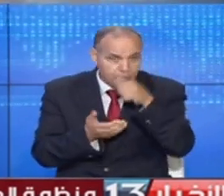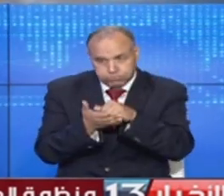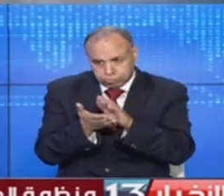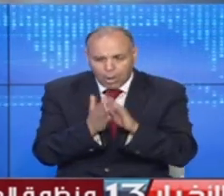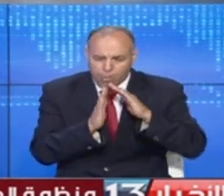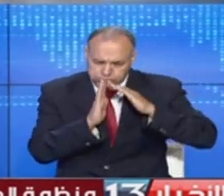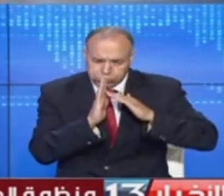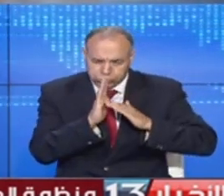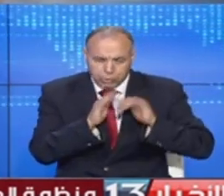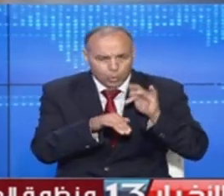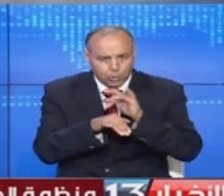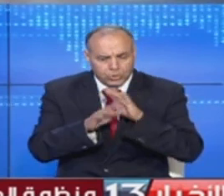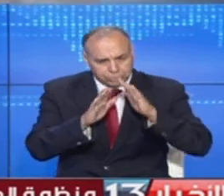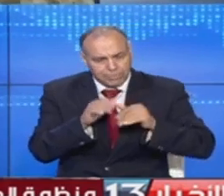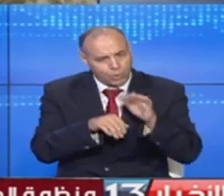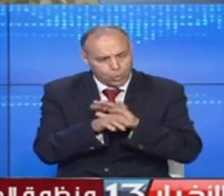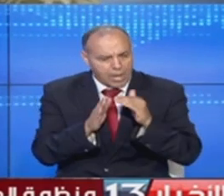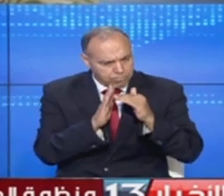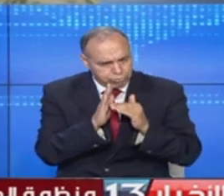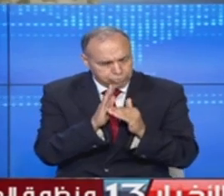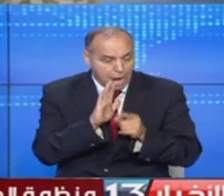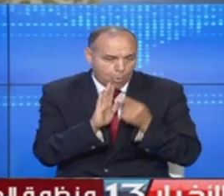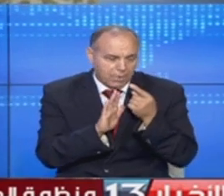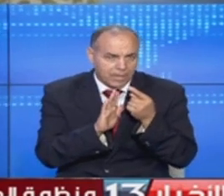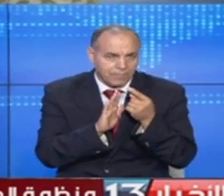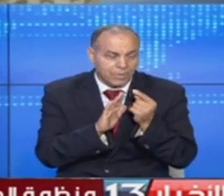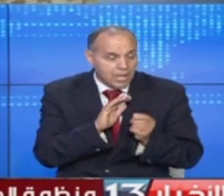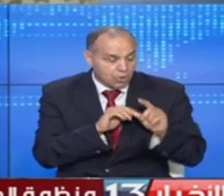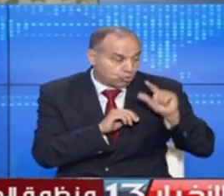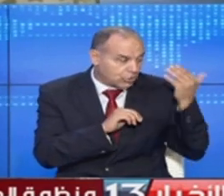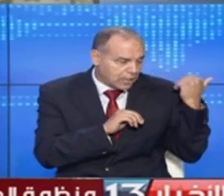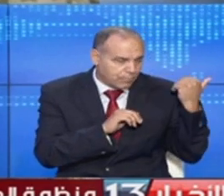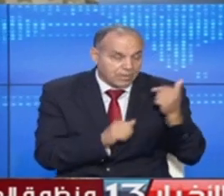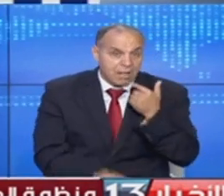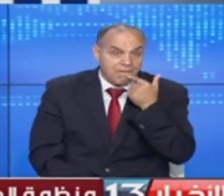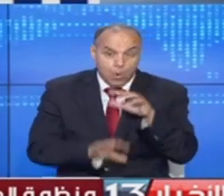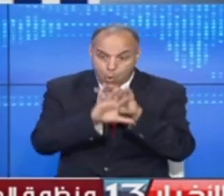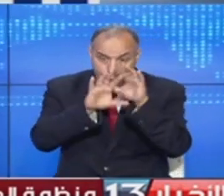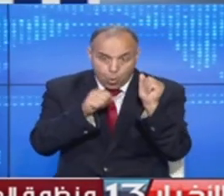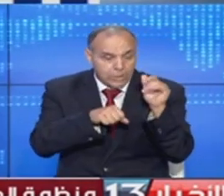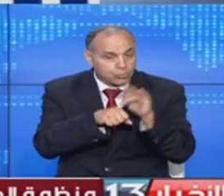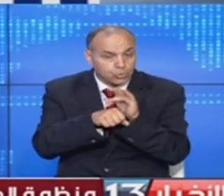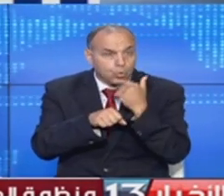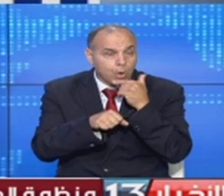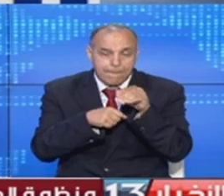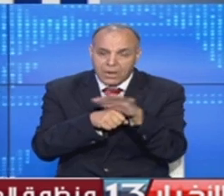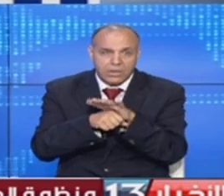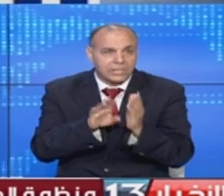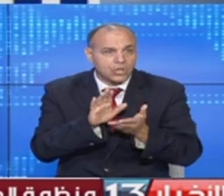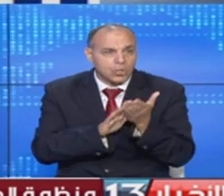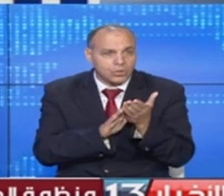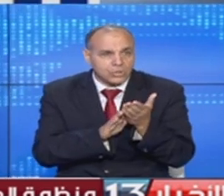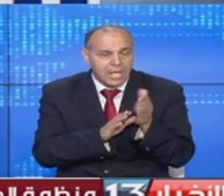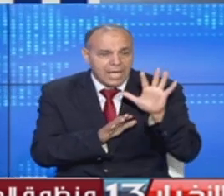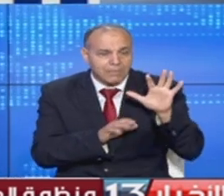تراجع في عدد الاصابات بفيروس كلون لاول مره منذ شهر فان اجمالي عدد الاصابات بالوباء تجاوز